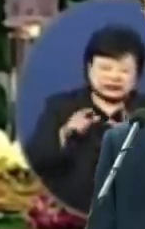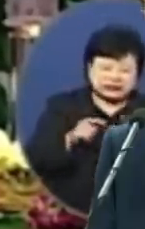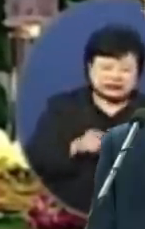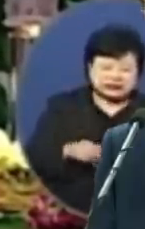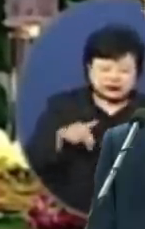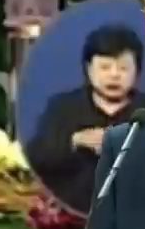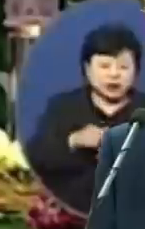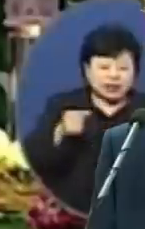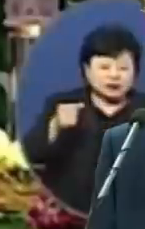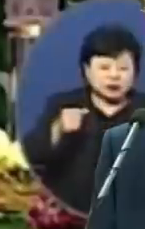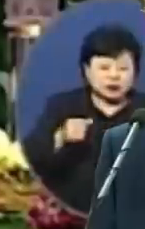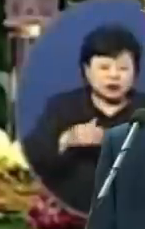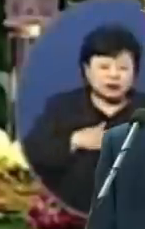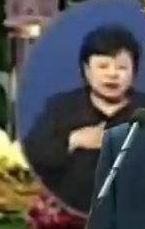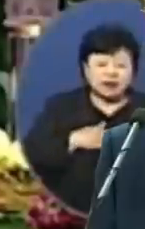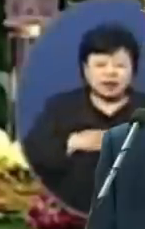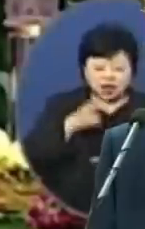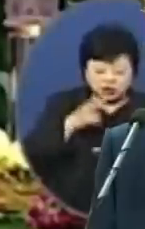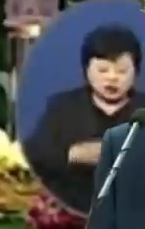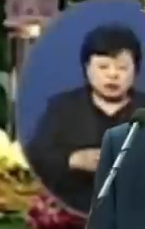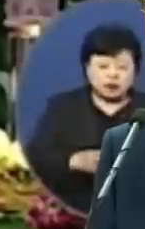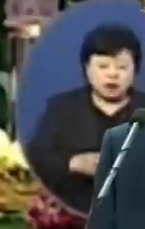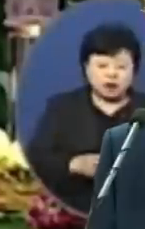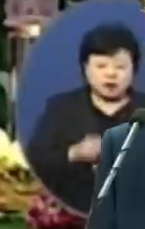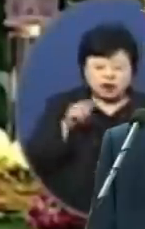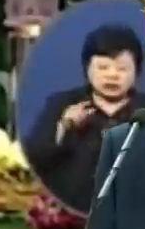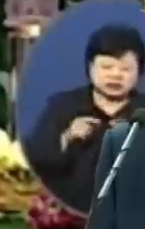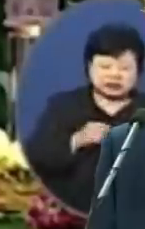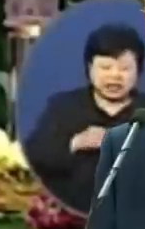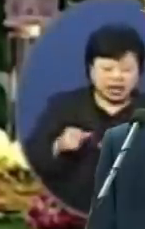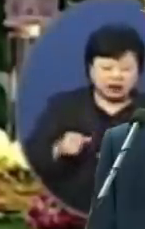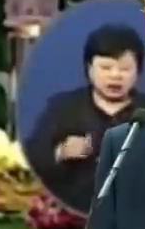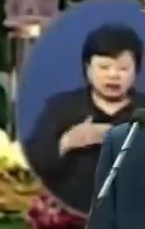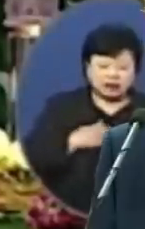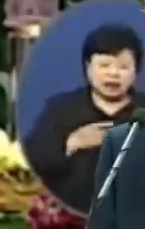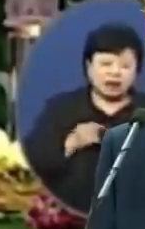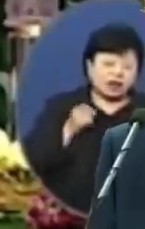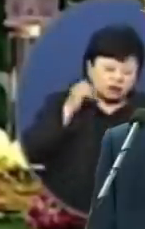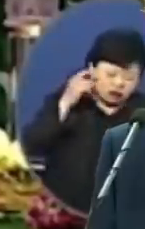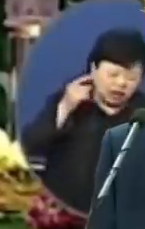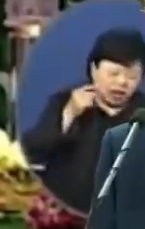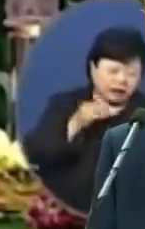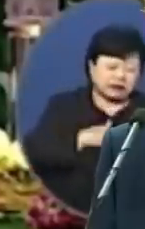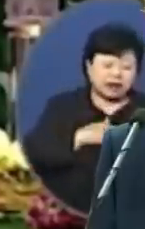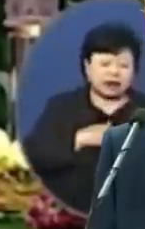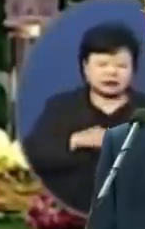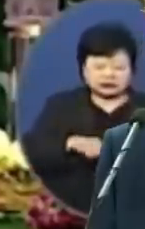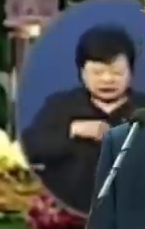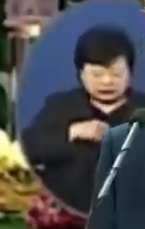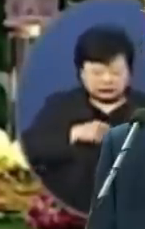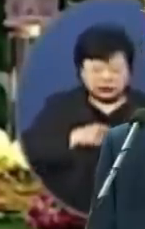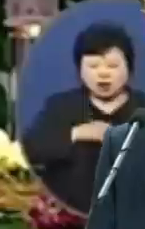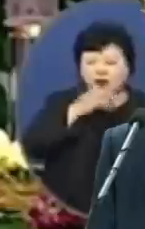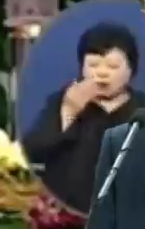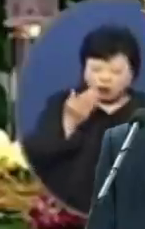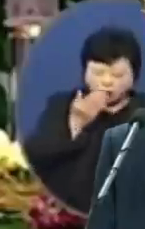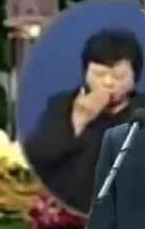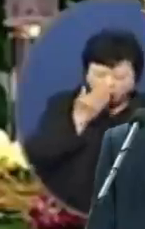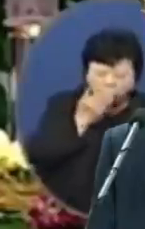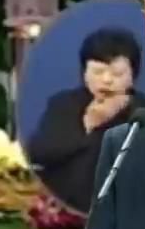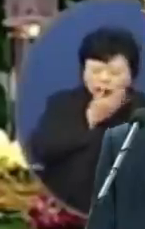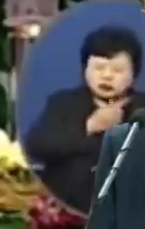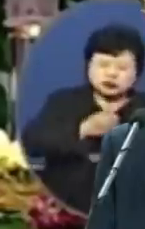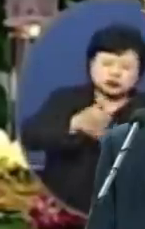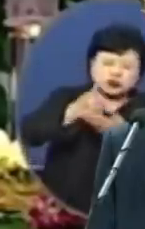가지고서 자기가 율법을 다 행하고 의식을 다 행하니 나는 너보다 낫다. 난 너보다 더 의롭고 거룩하고